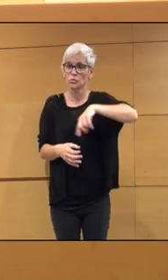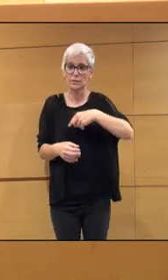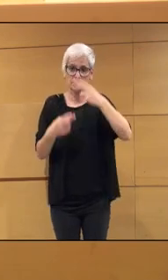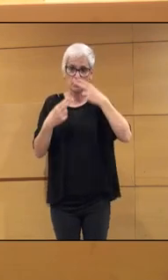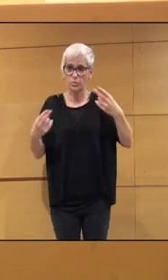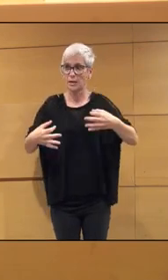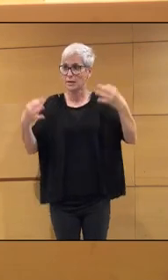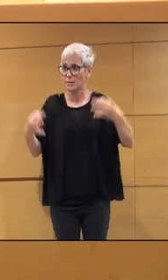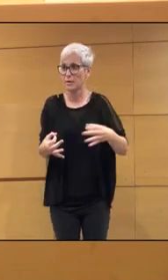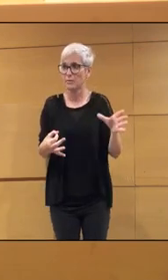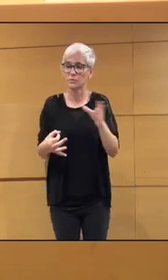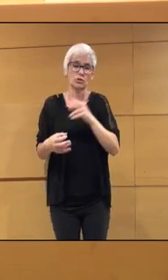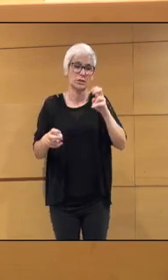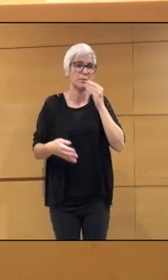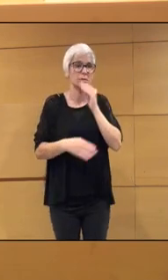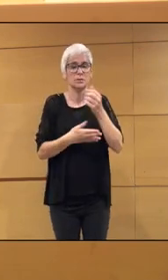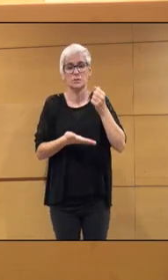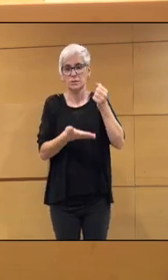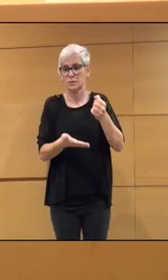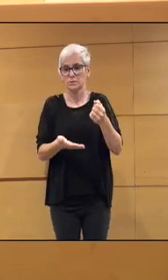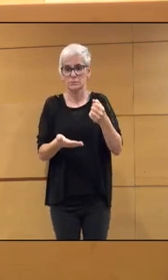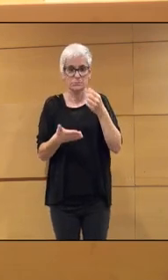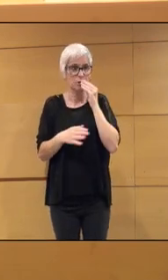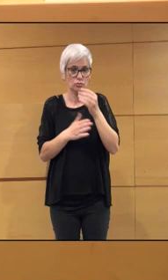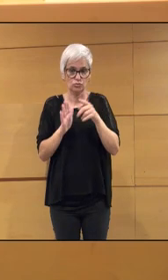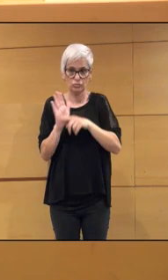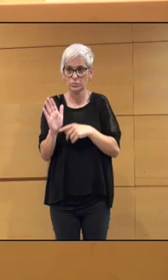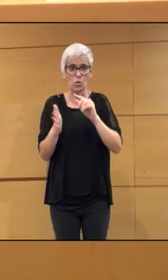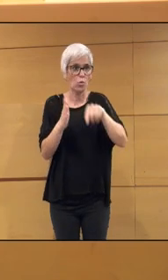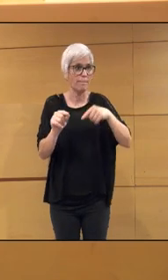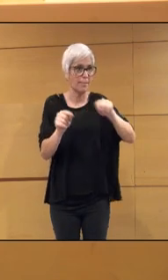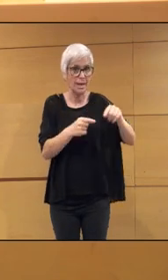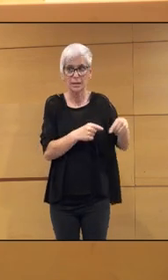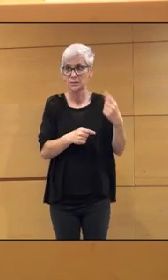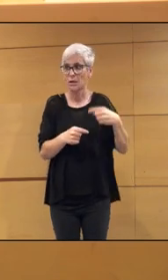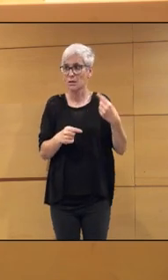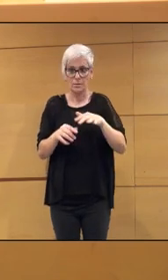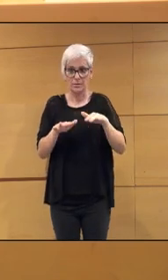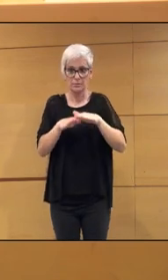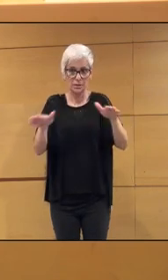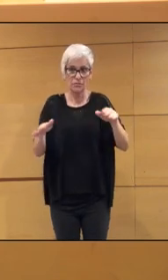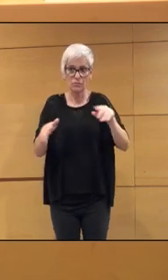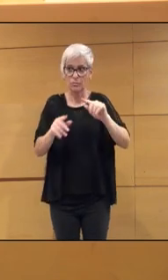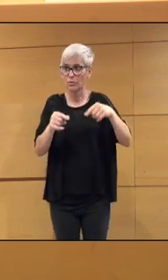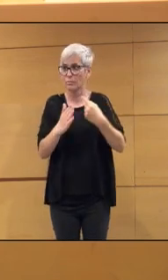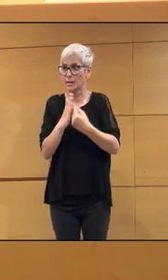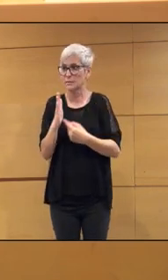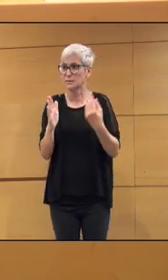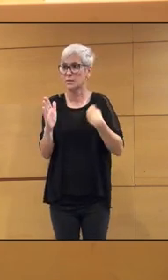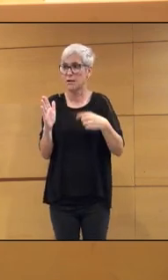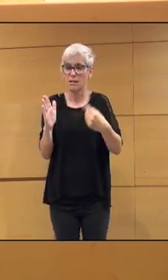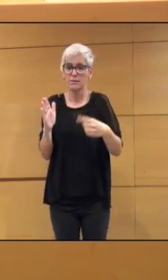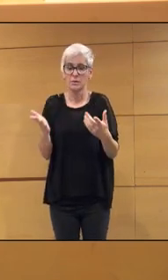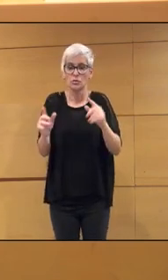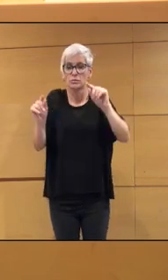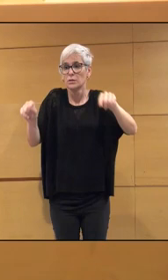públiques tots els ajuts que donem, els convenis, que tenim la plataforma de convenis, però la pobra gent de la plataforma de